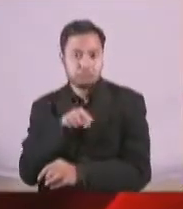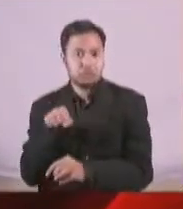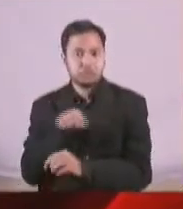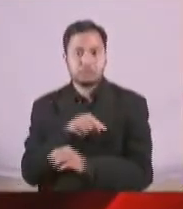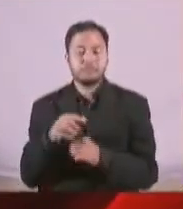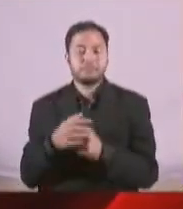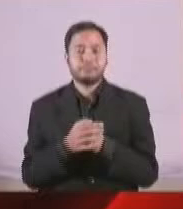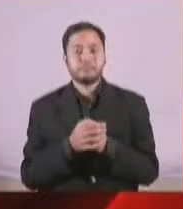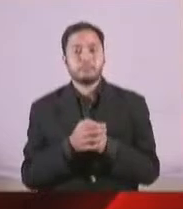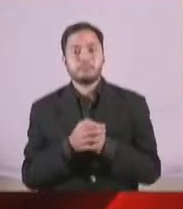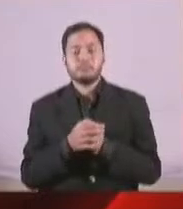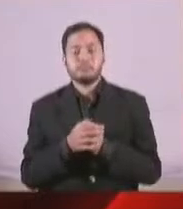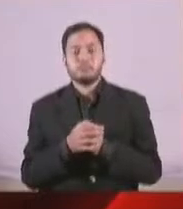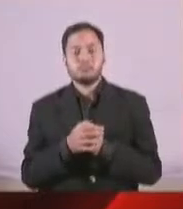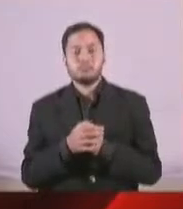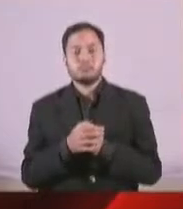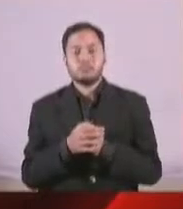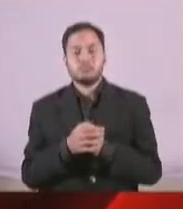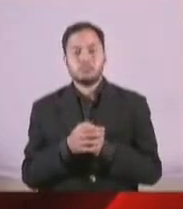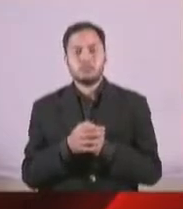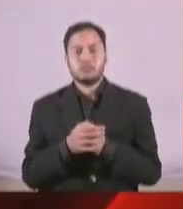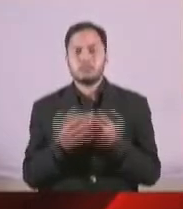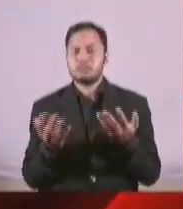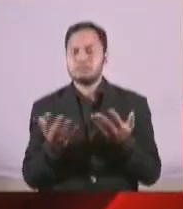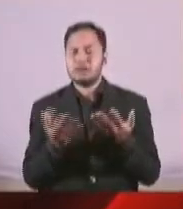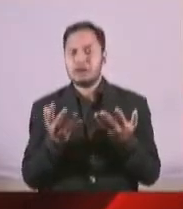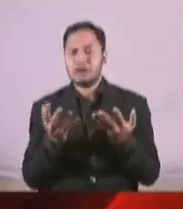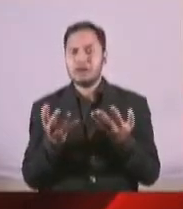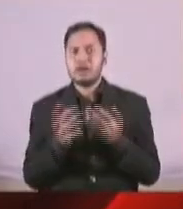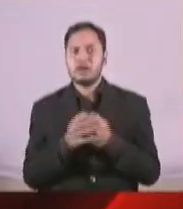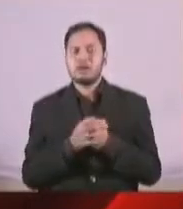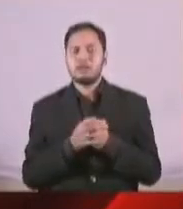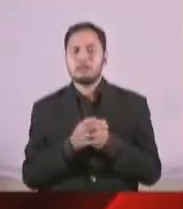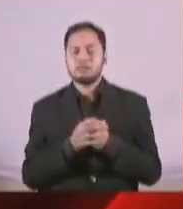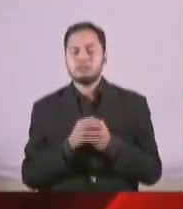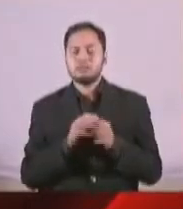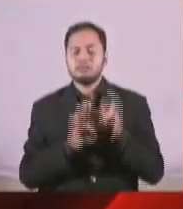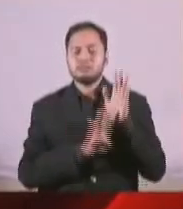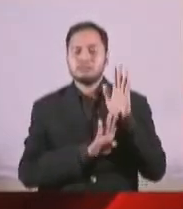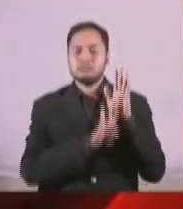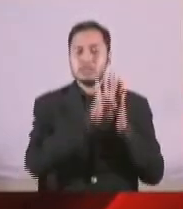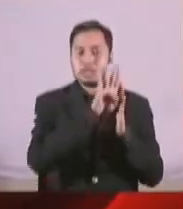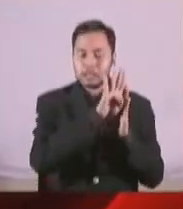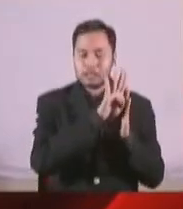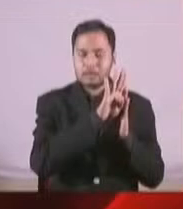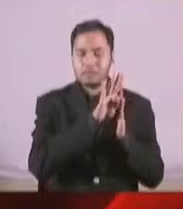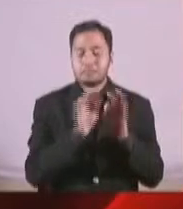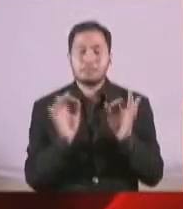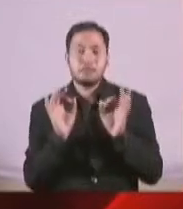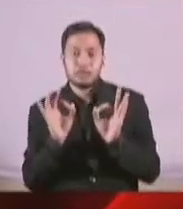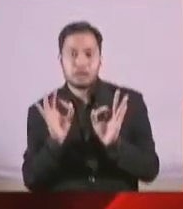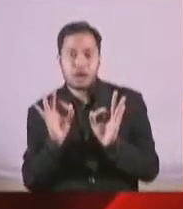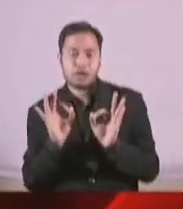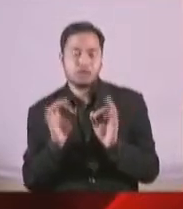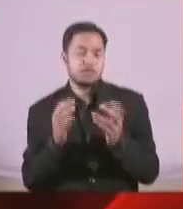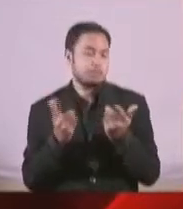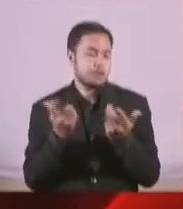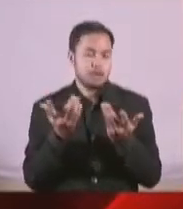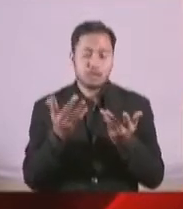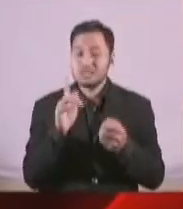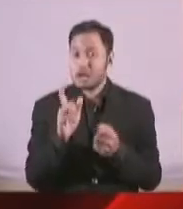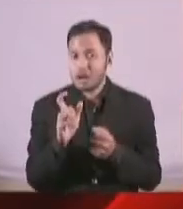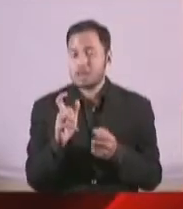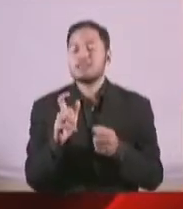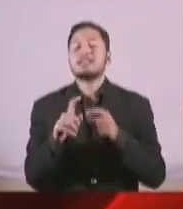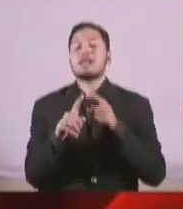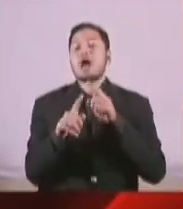Gimana mau meningkatkan mutu pendidikan kalau anak-anak kita, orang tuanya hari ini